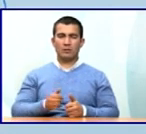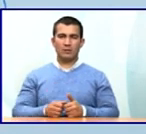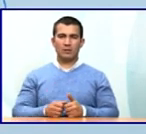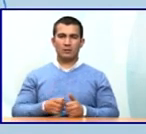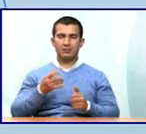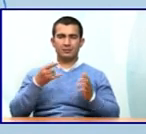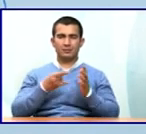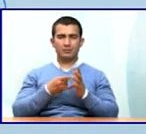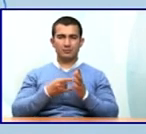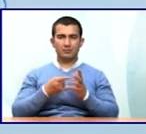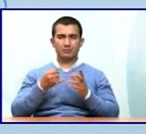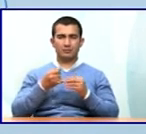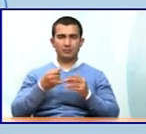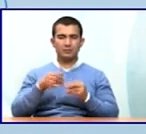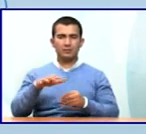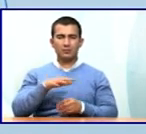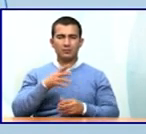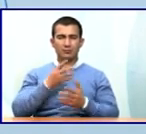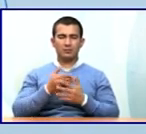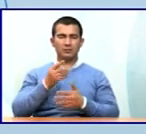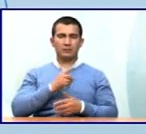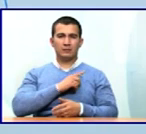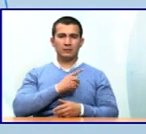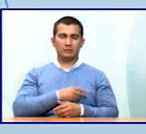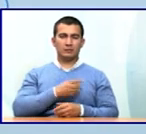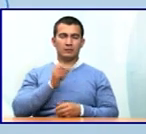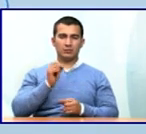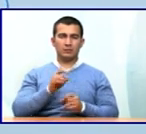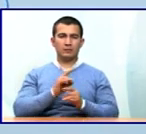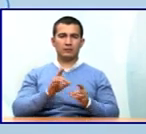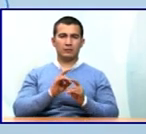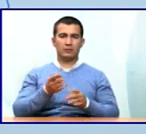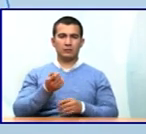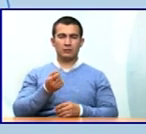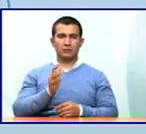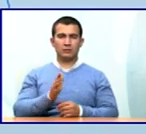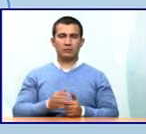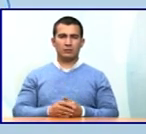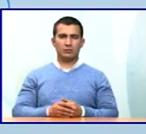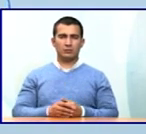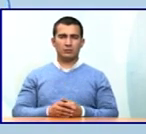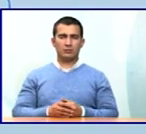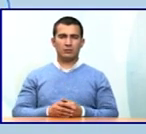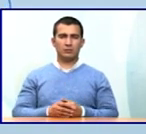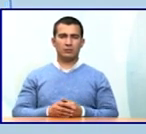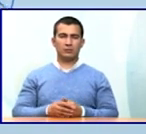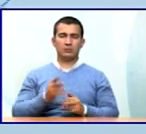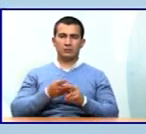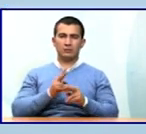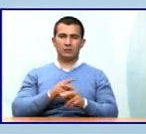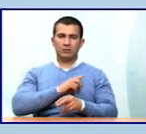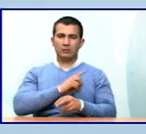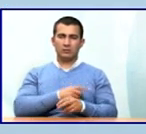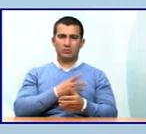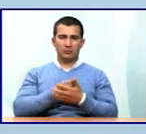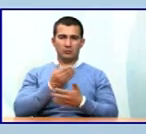magnet maydonga joylashtirilgan qismi haqida gaplashamiz. Demak, bu kuch